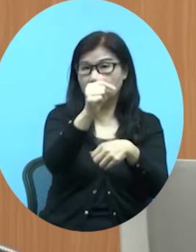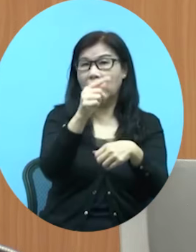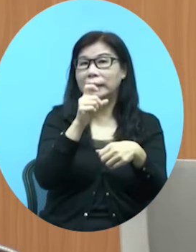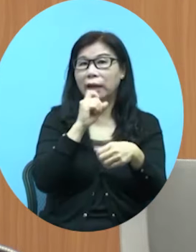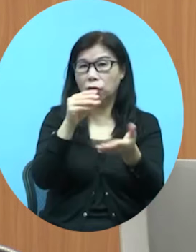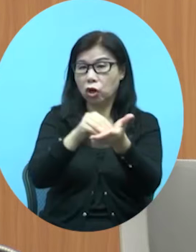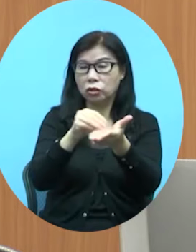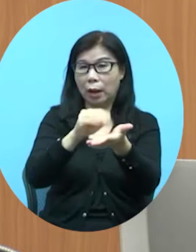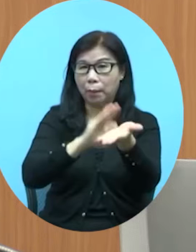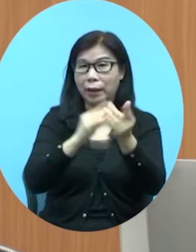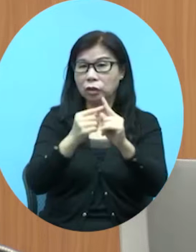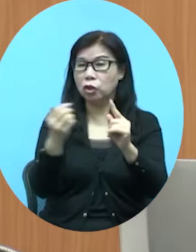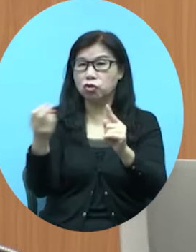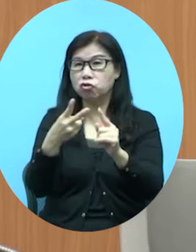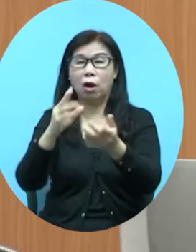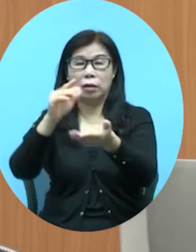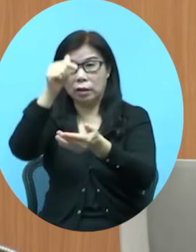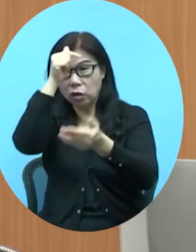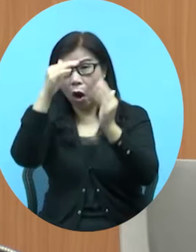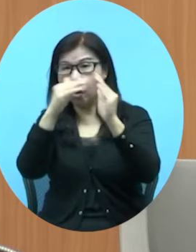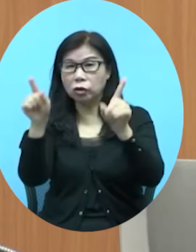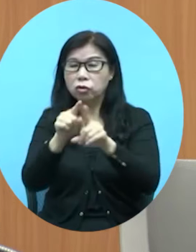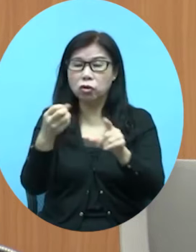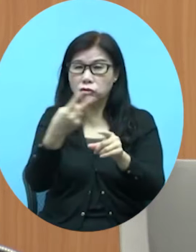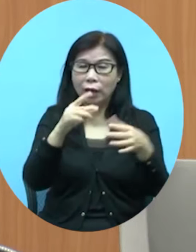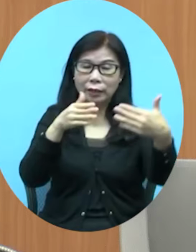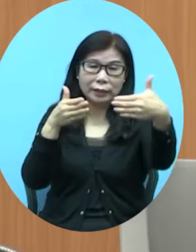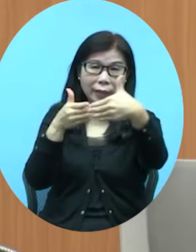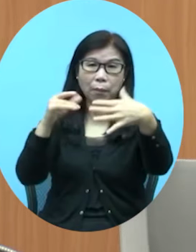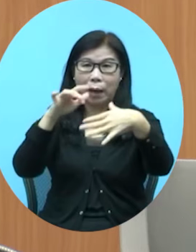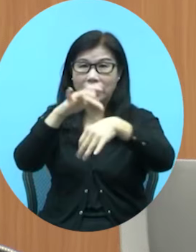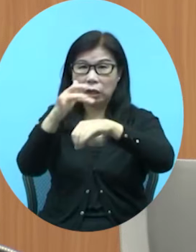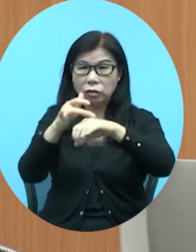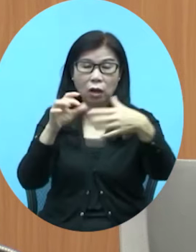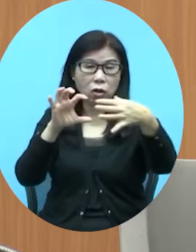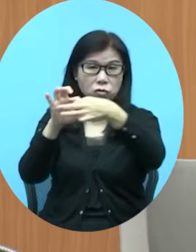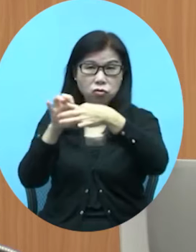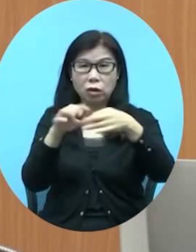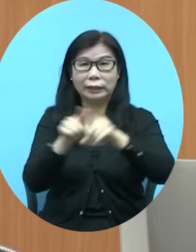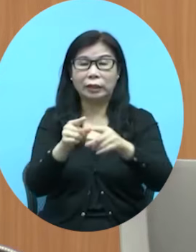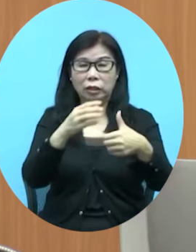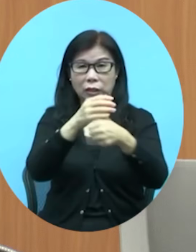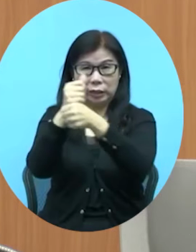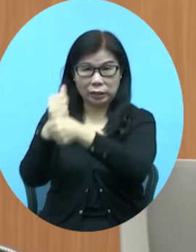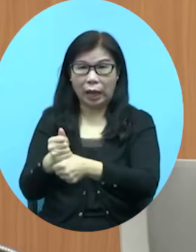跟那間醫院再跟進看看是否有這樣的接觸者需要去檢疫